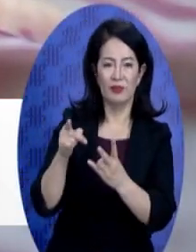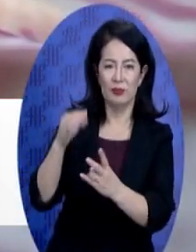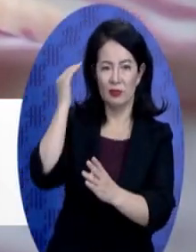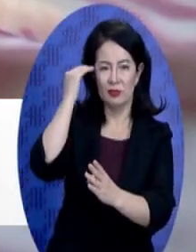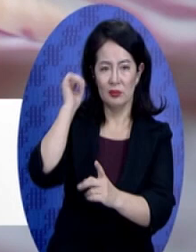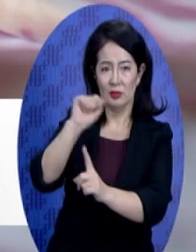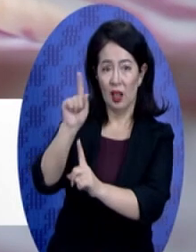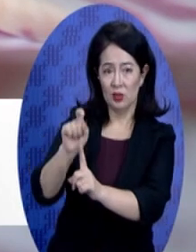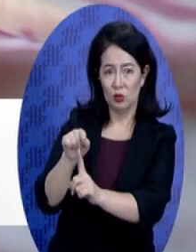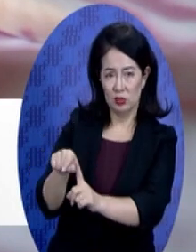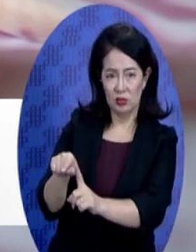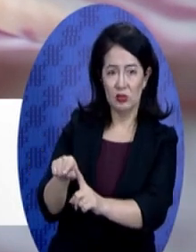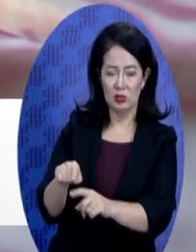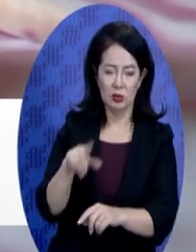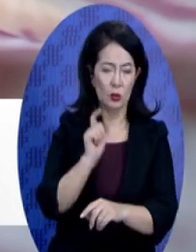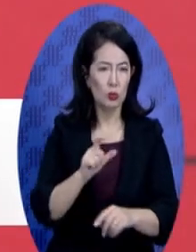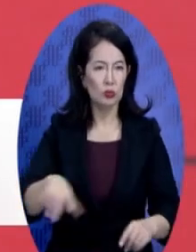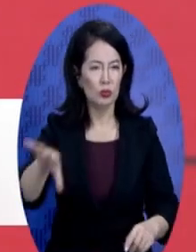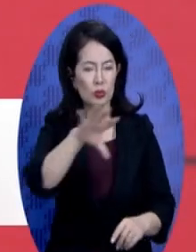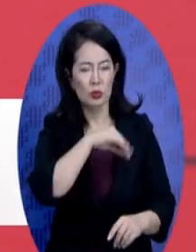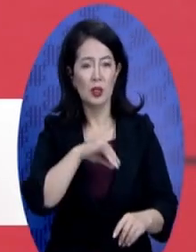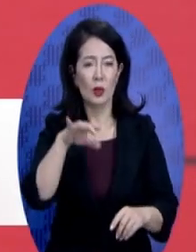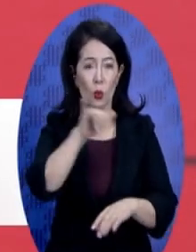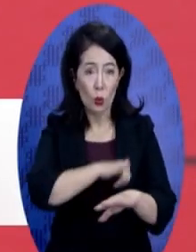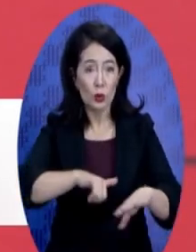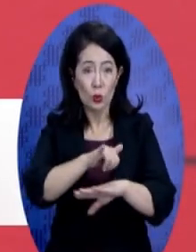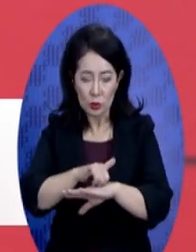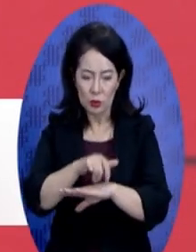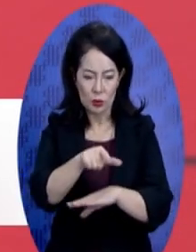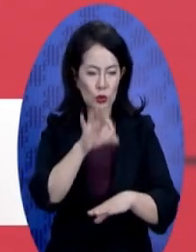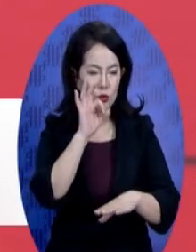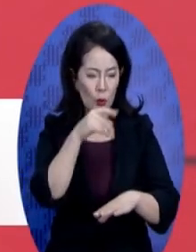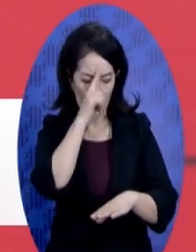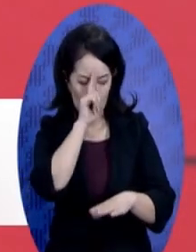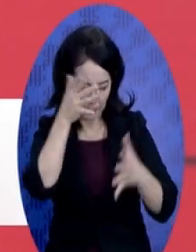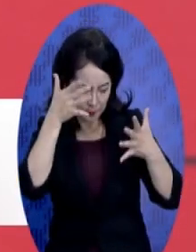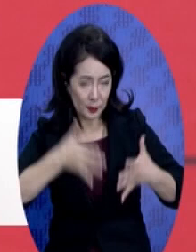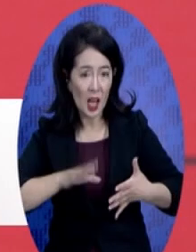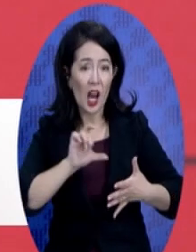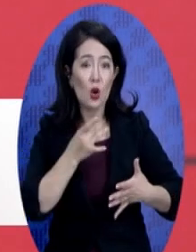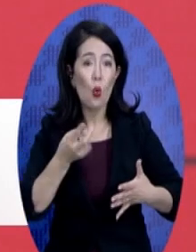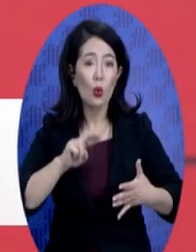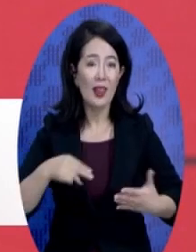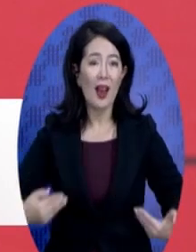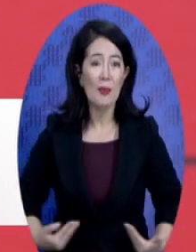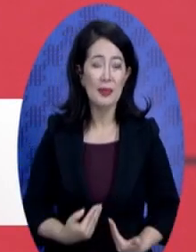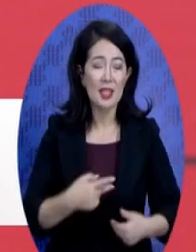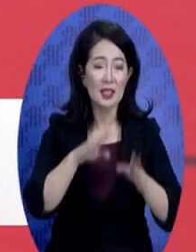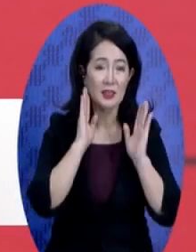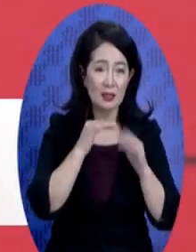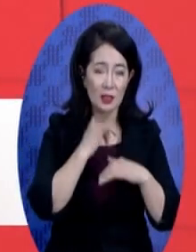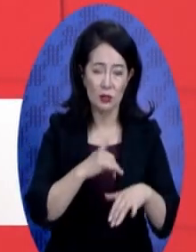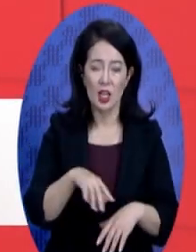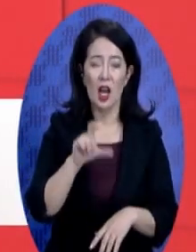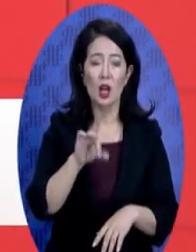болсон. Тиймээс улс орнууд ард дэргэдтэй эрүүл амьдралын зөв дадлыг хэвшүүлэх урт хугацааны бодлого хэрэгжүүлэх болжээ. Японы хувьд